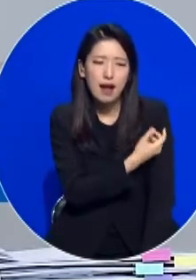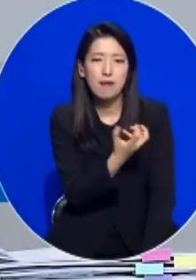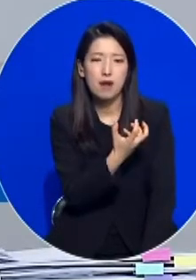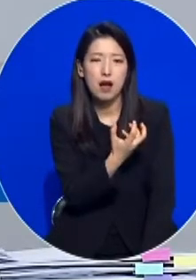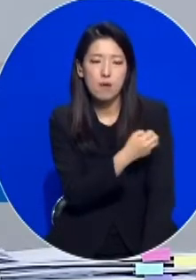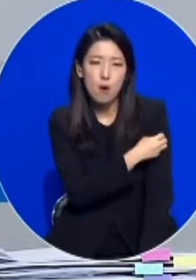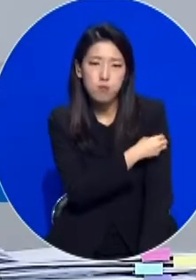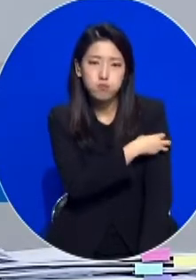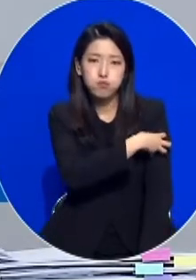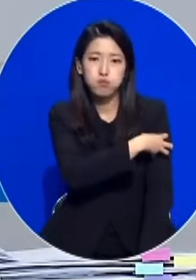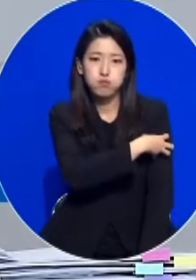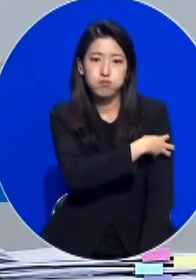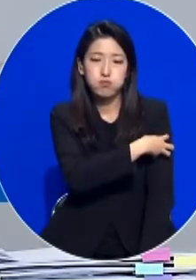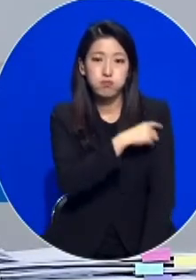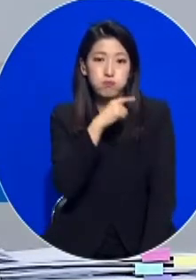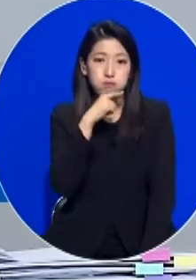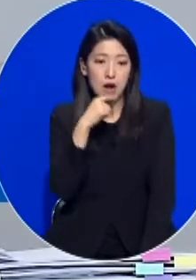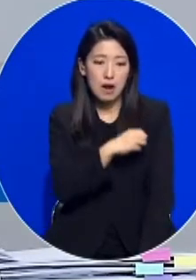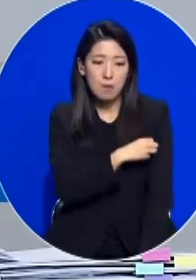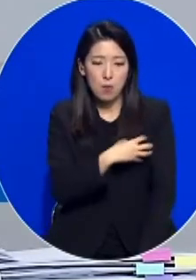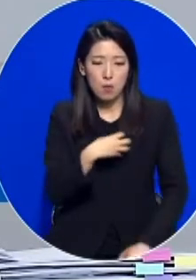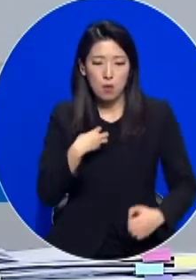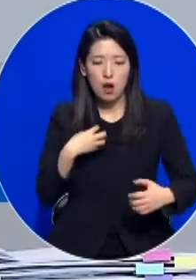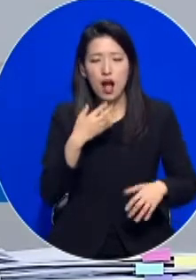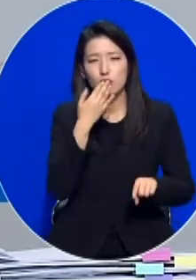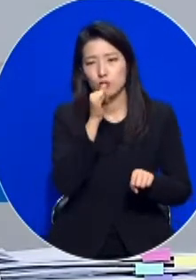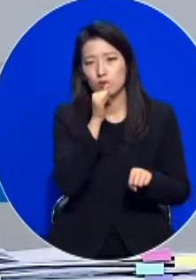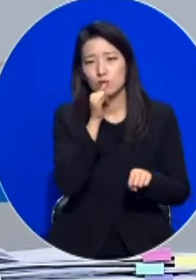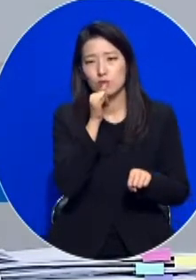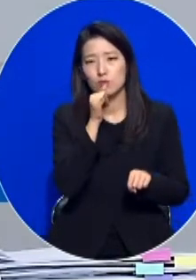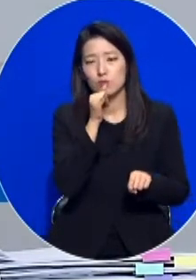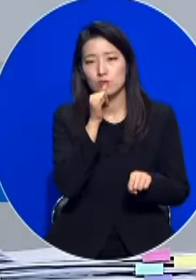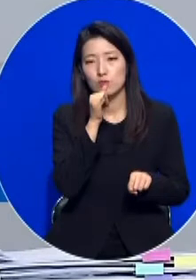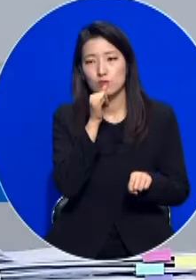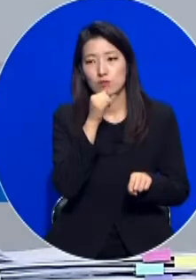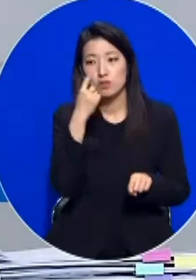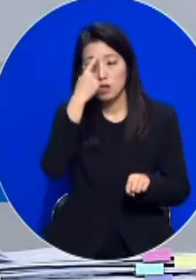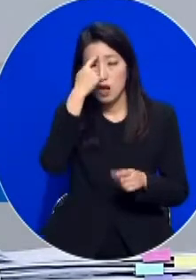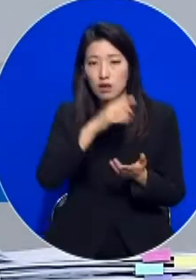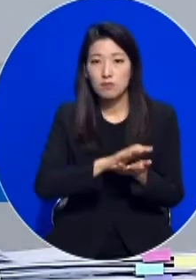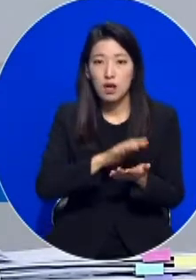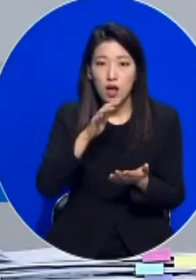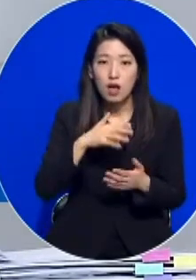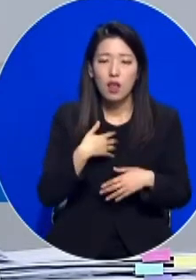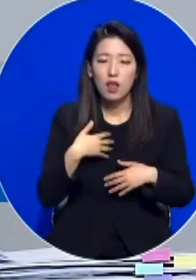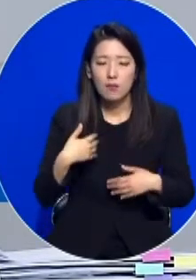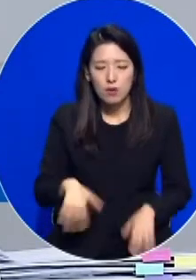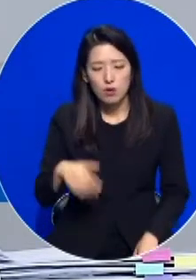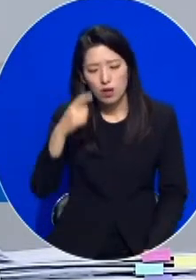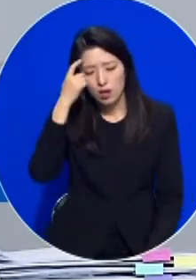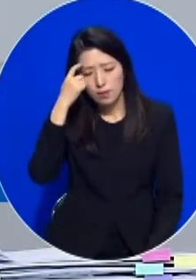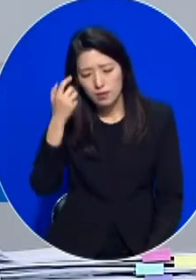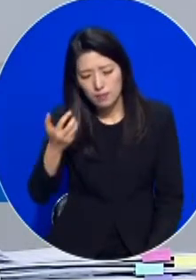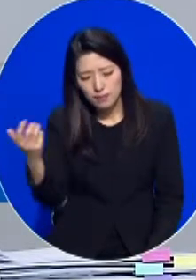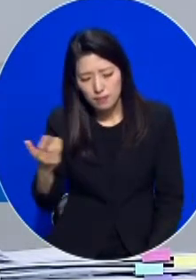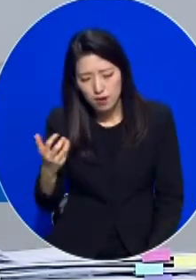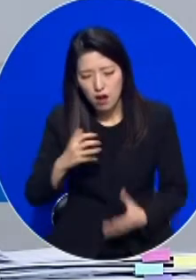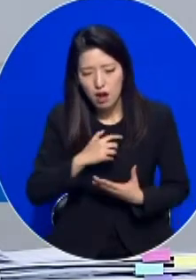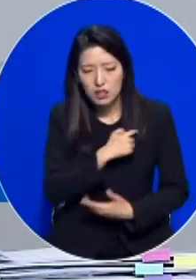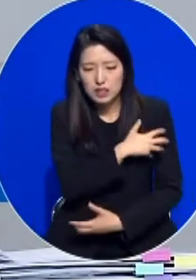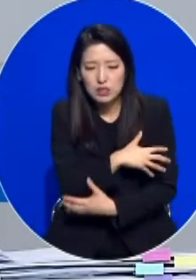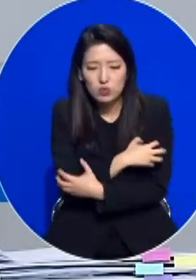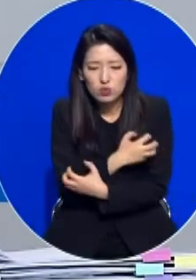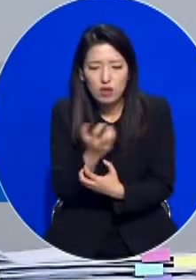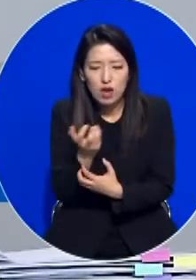붓기, 그리고 발적 등의 국소 반응이 나타날 수 있습니다. 또한 발열, 피로감, 두통, 근육통,